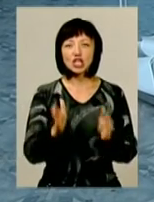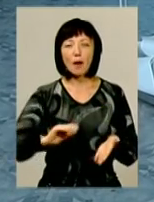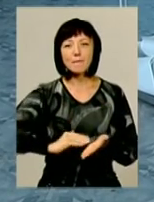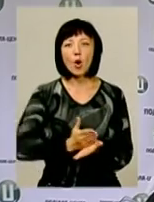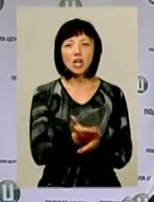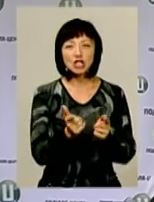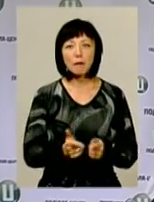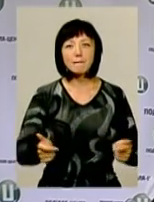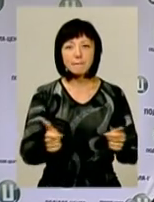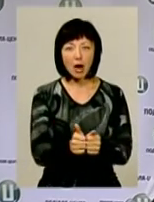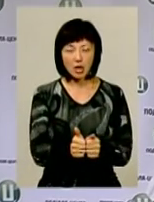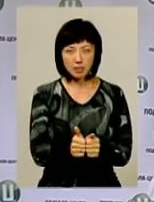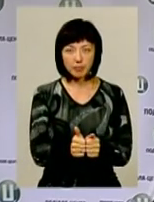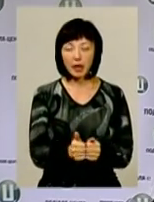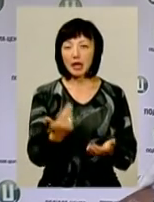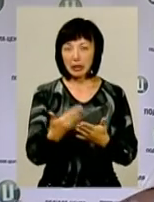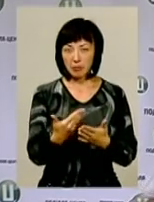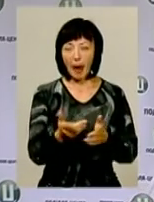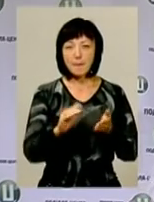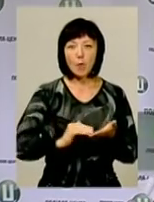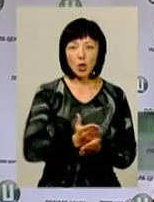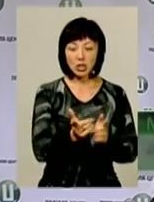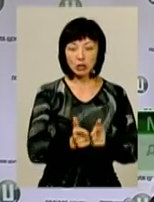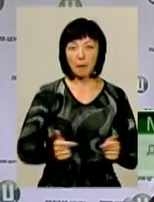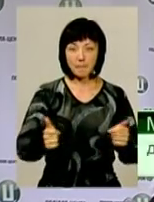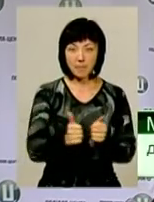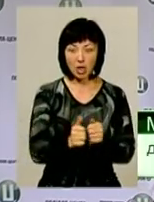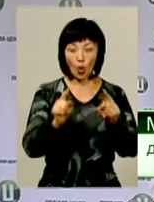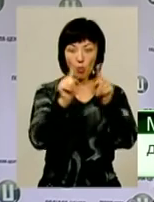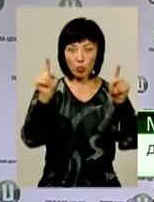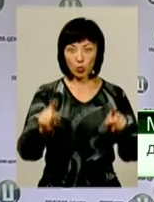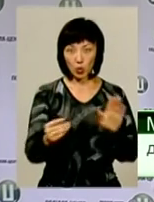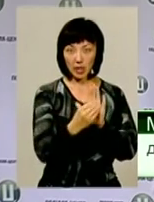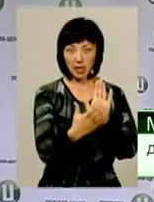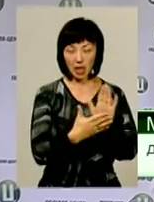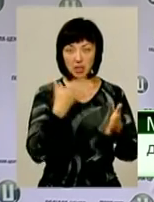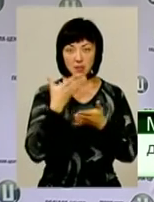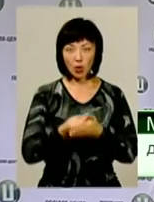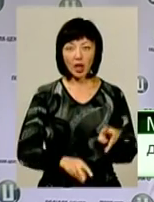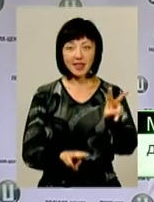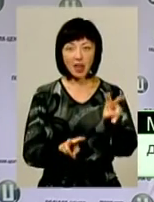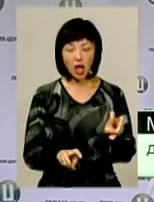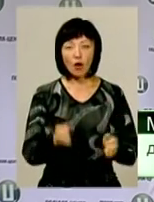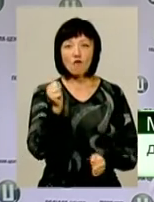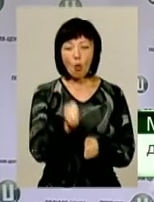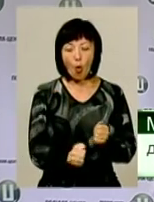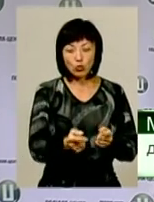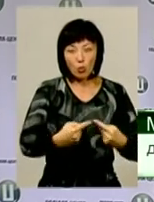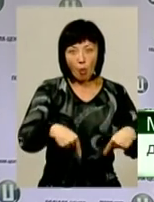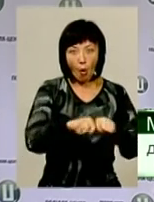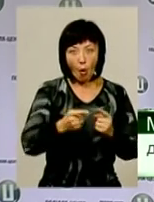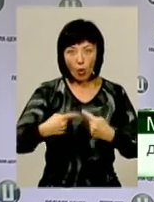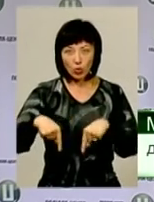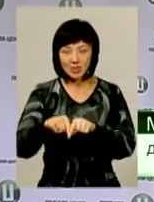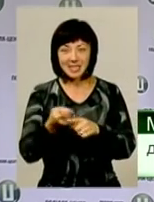політичні партії. Політична партія йде у бюлетені зі своєю назвою і в кожному окрузі ця